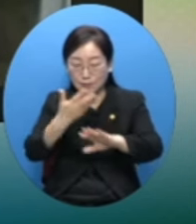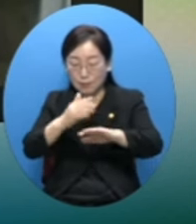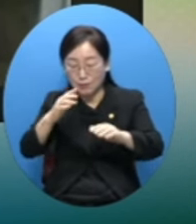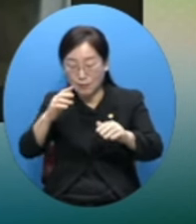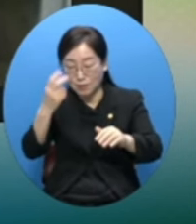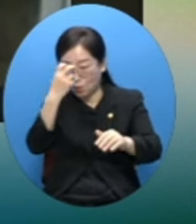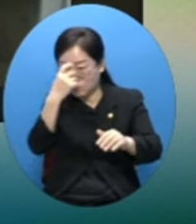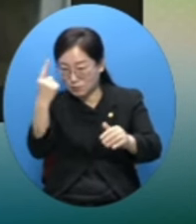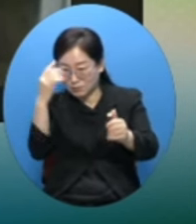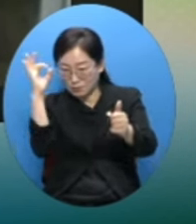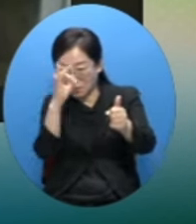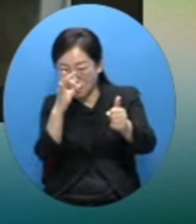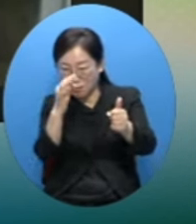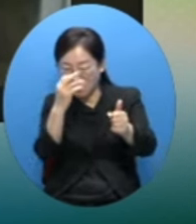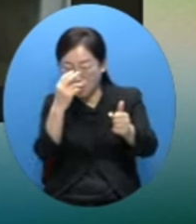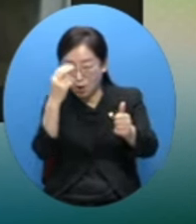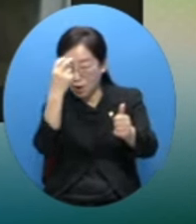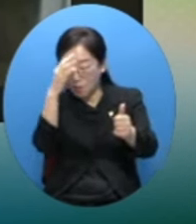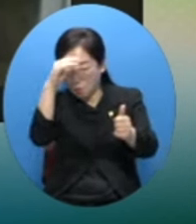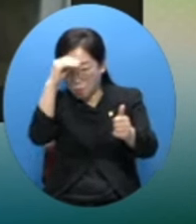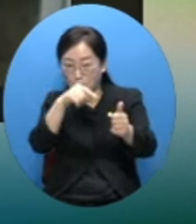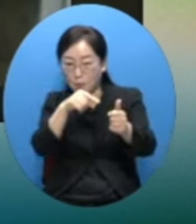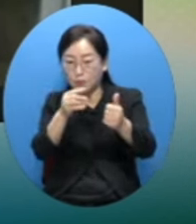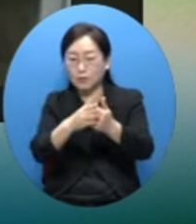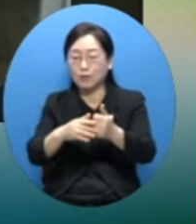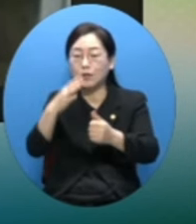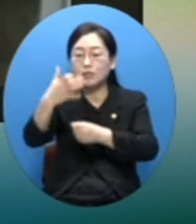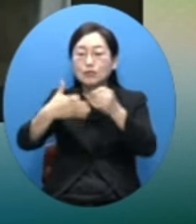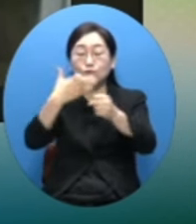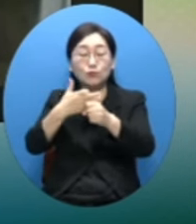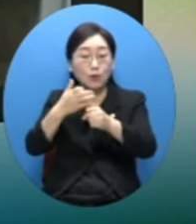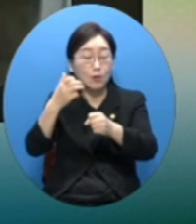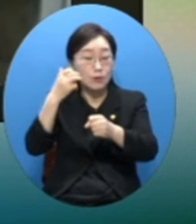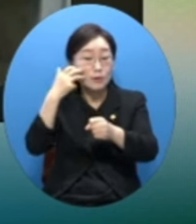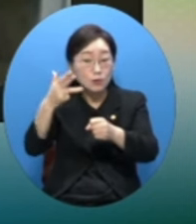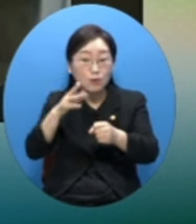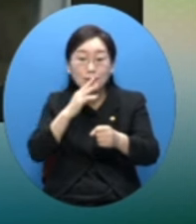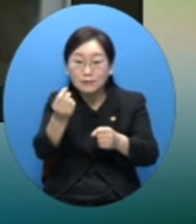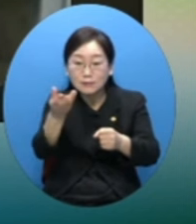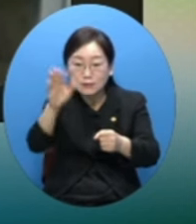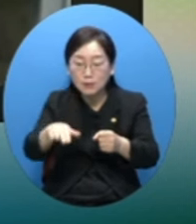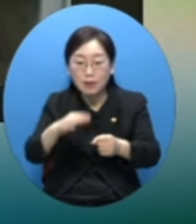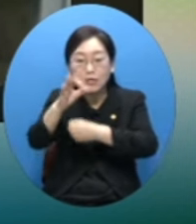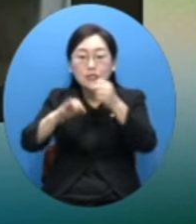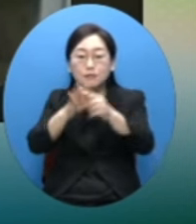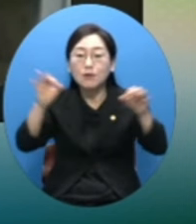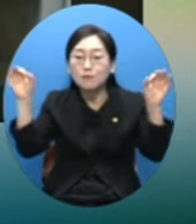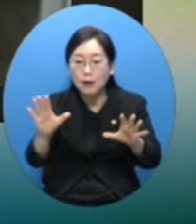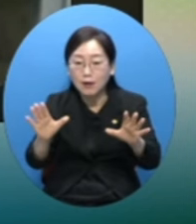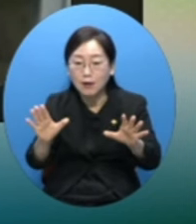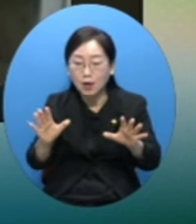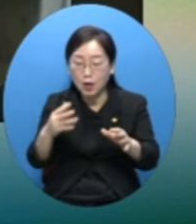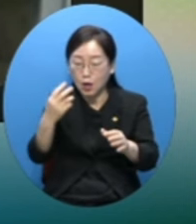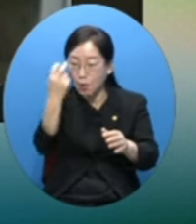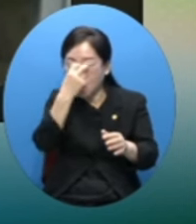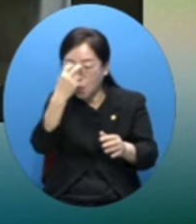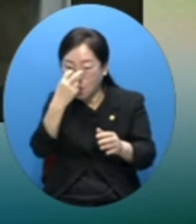원래 19년 7개월을 살아야 되는데 10년만 살고 보호감찰로 가석방이